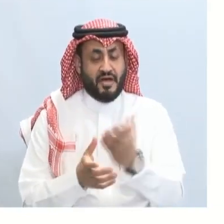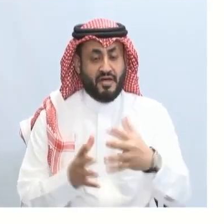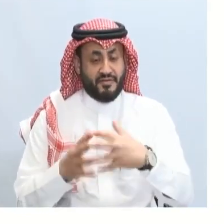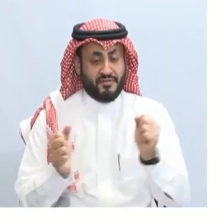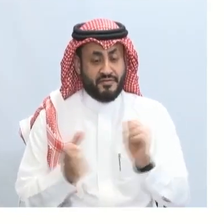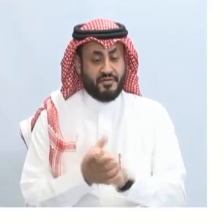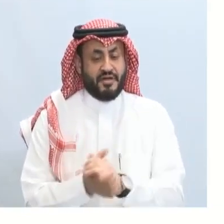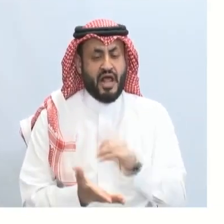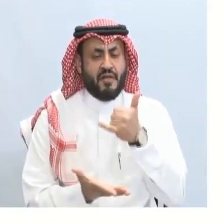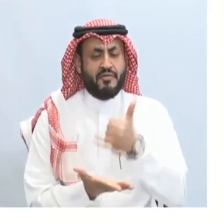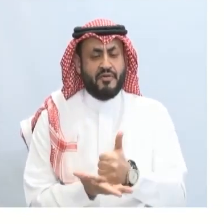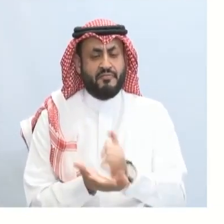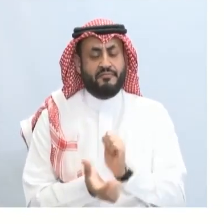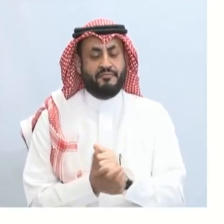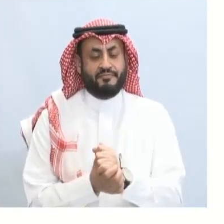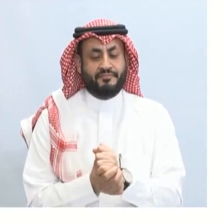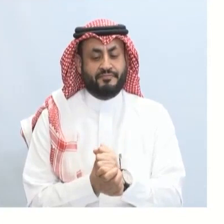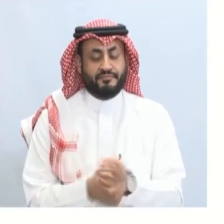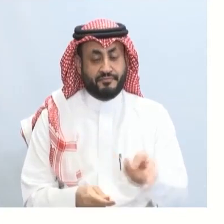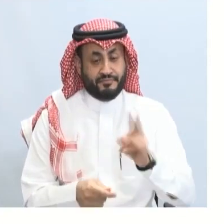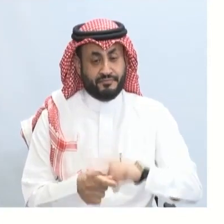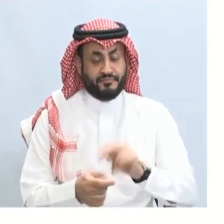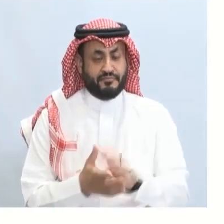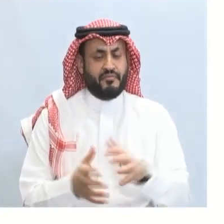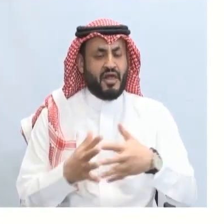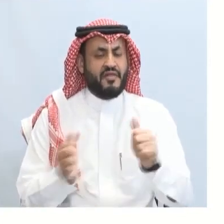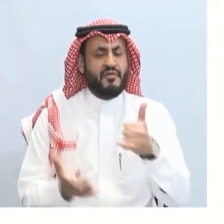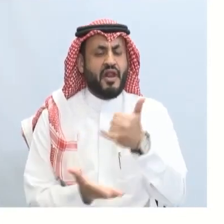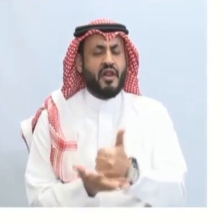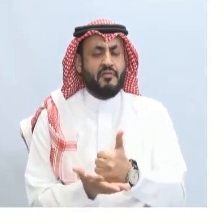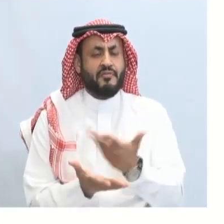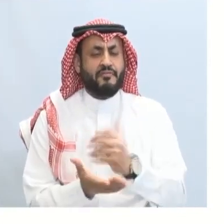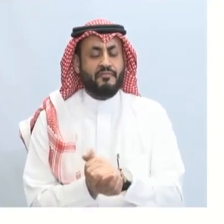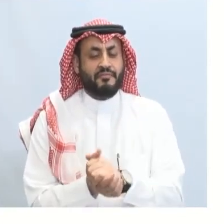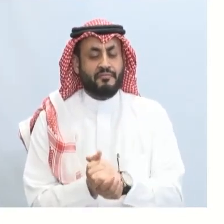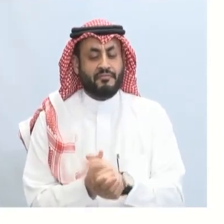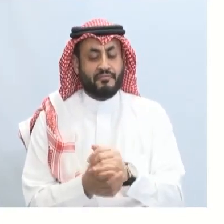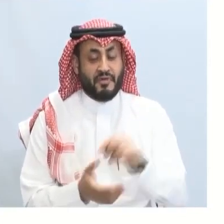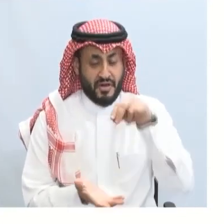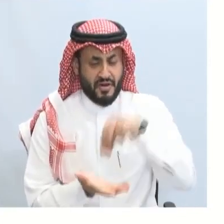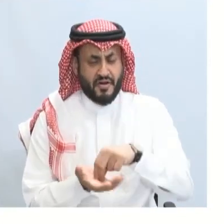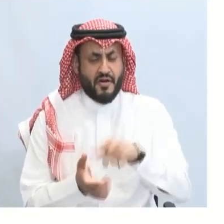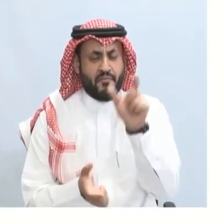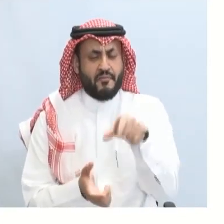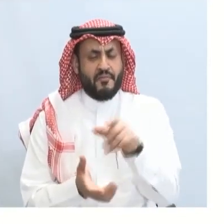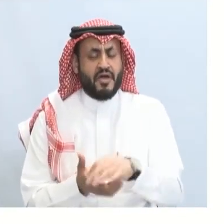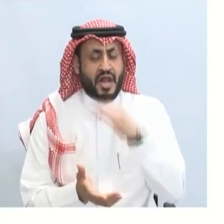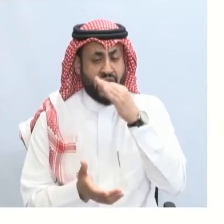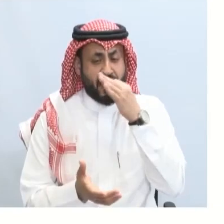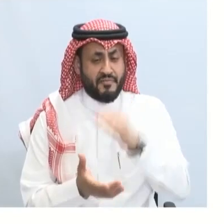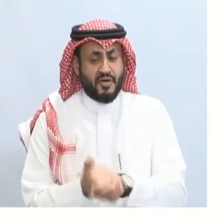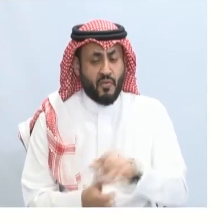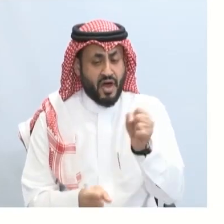تعريفنا للمسؤوليه مره اخرى ما هو تعريف المسؤوليه اقرار المرء بما يصدر